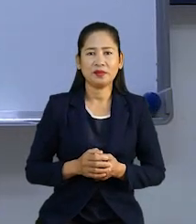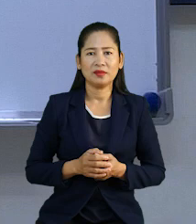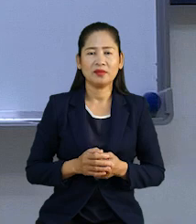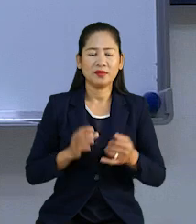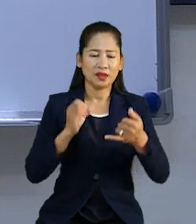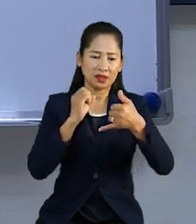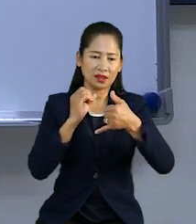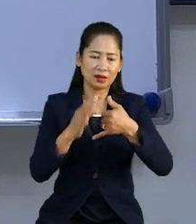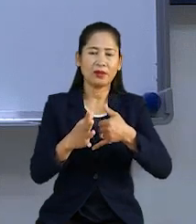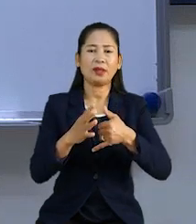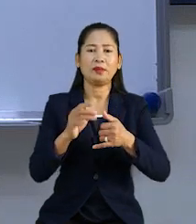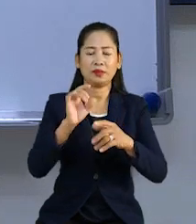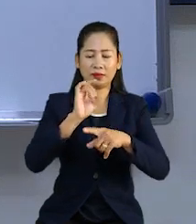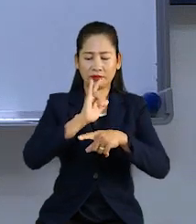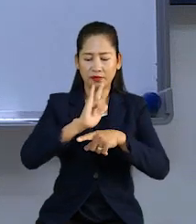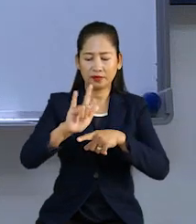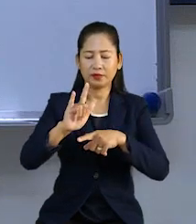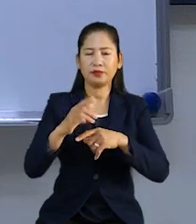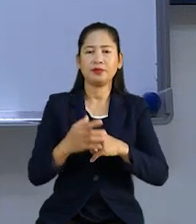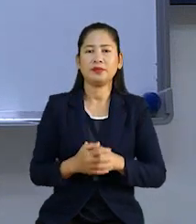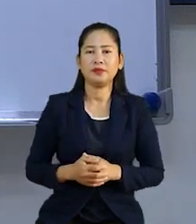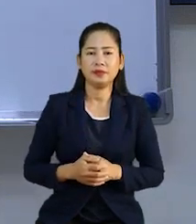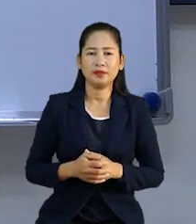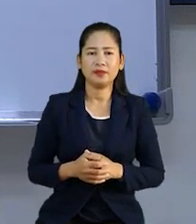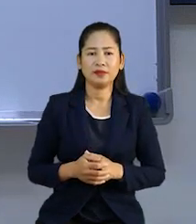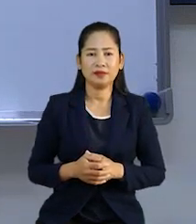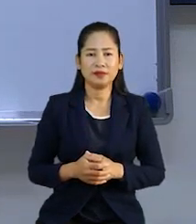tỏ chơi dương chập đám phơ pro man bị thị